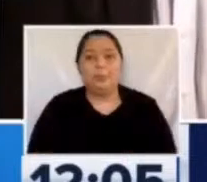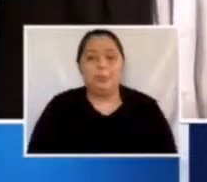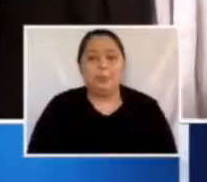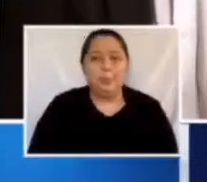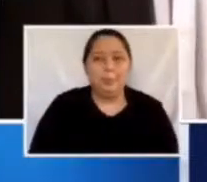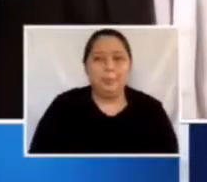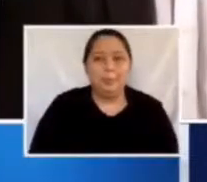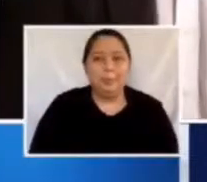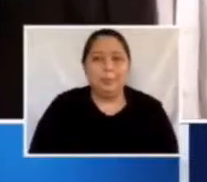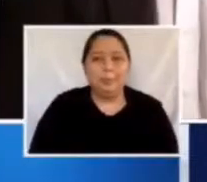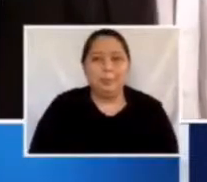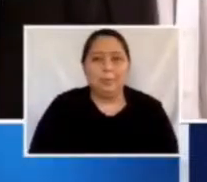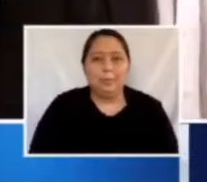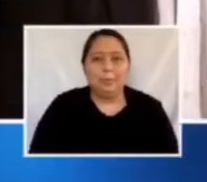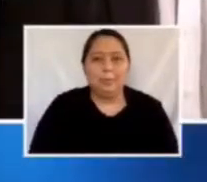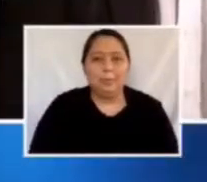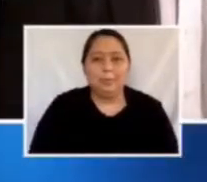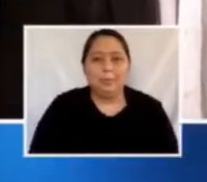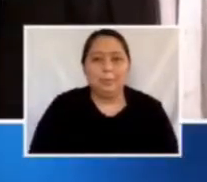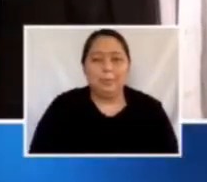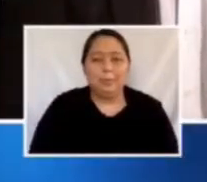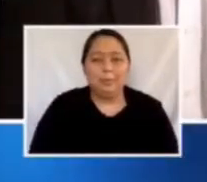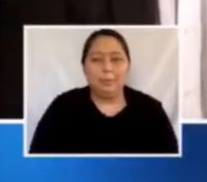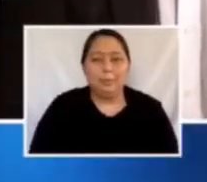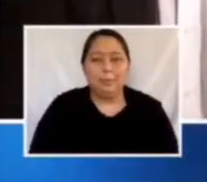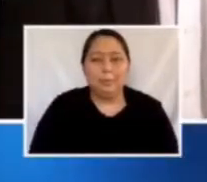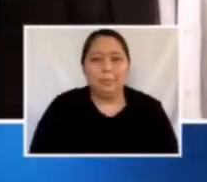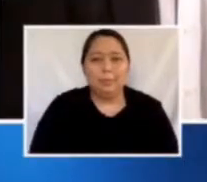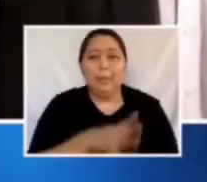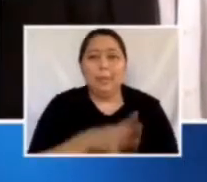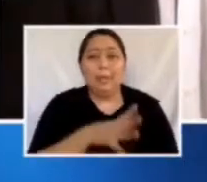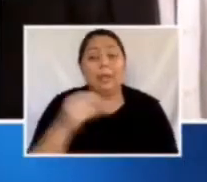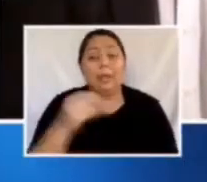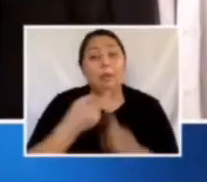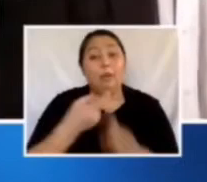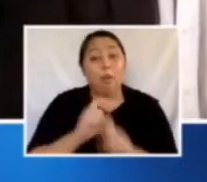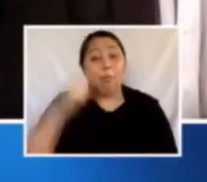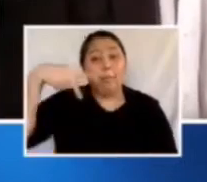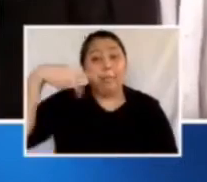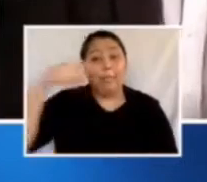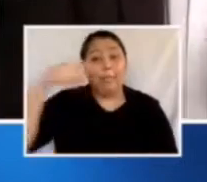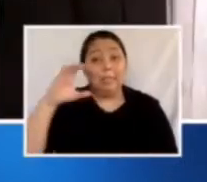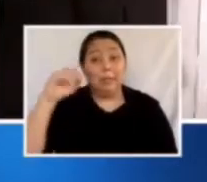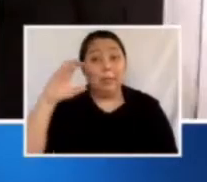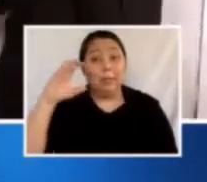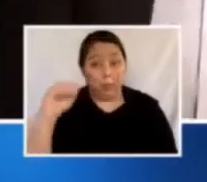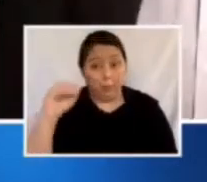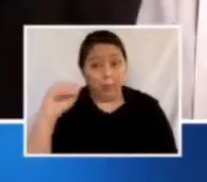hanggang bukas muli dito po sa public briefing. #laging handa PH.